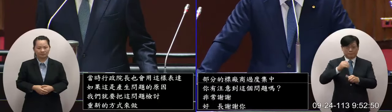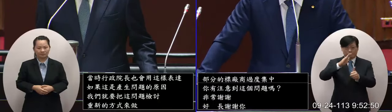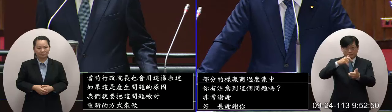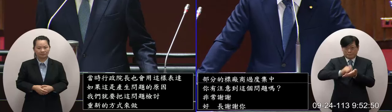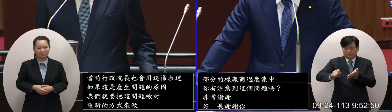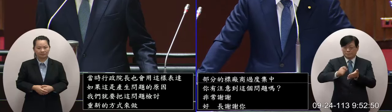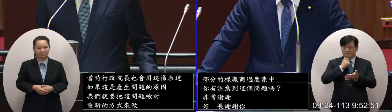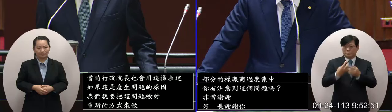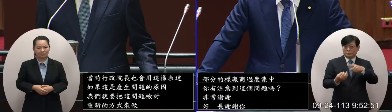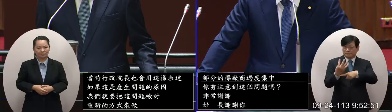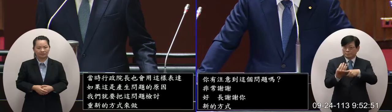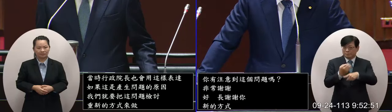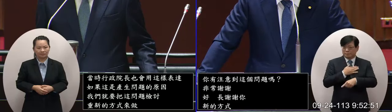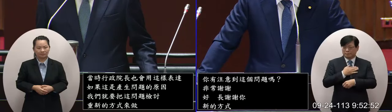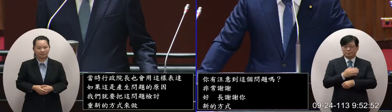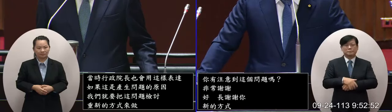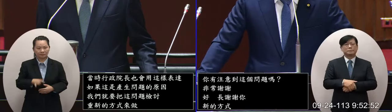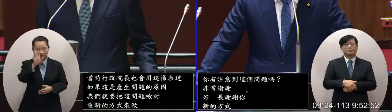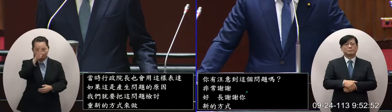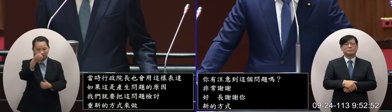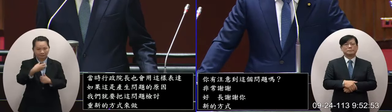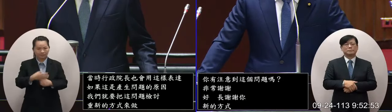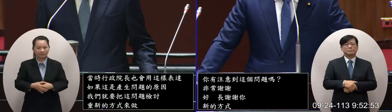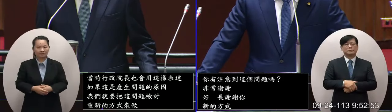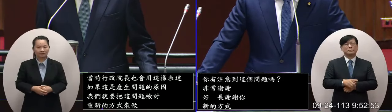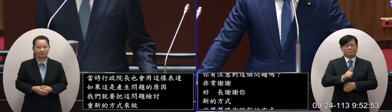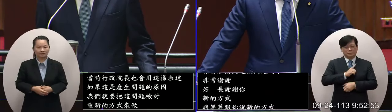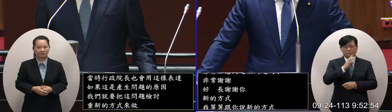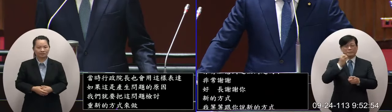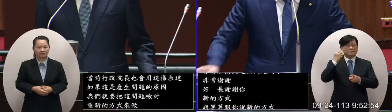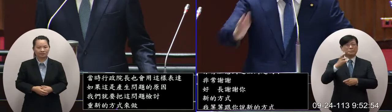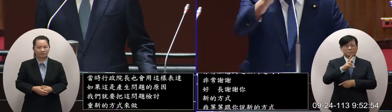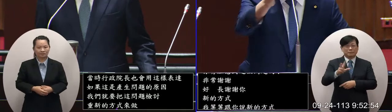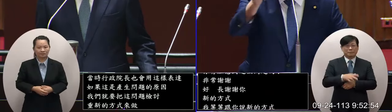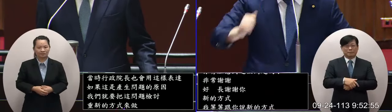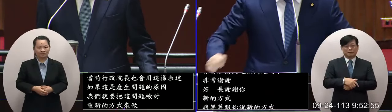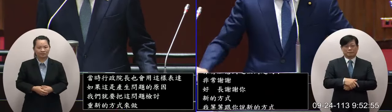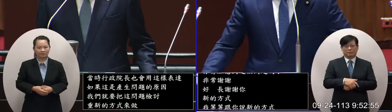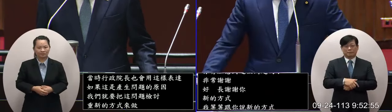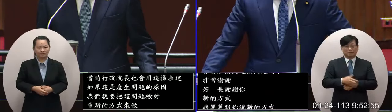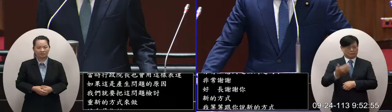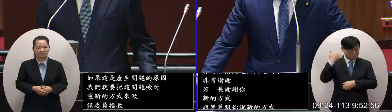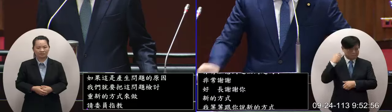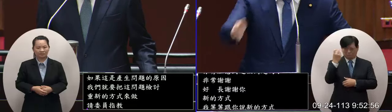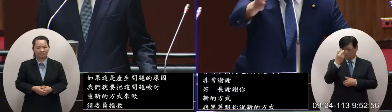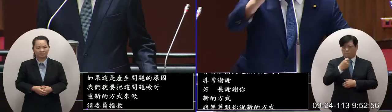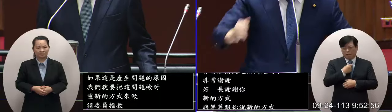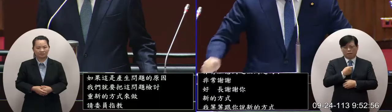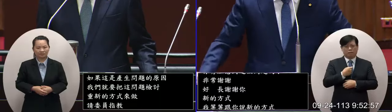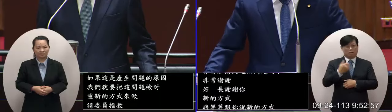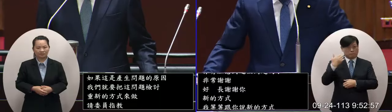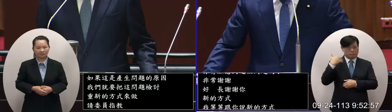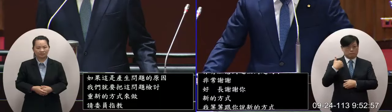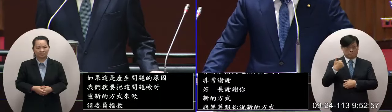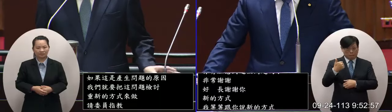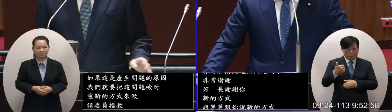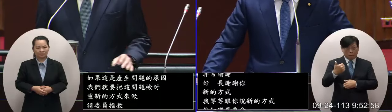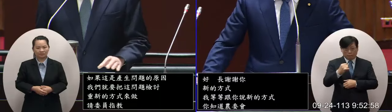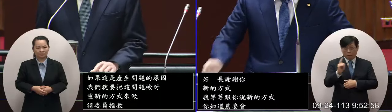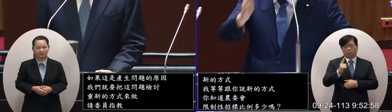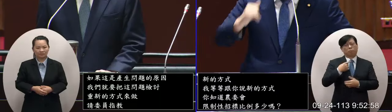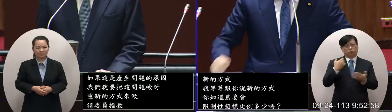吗？ 请委员指教。 你要新的方式，见往知来啊，过去怎么做的方式都